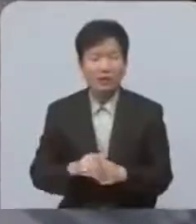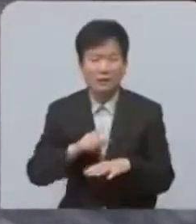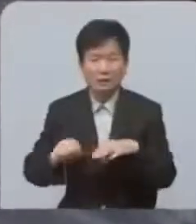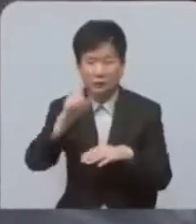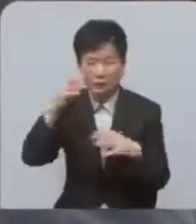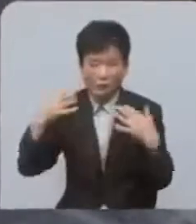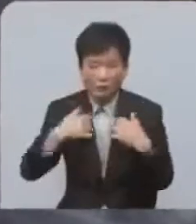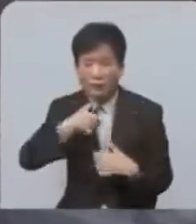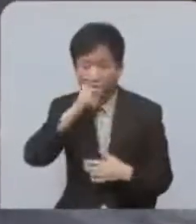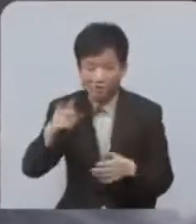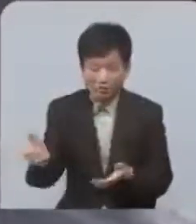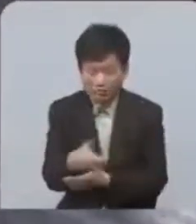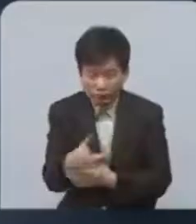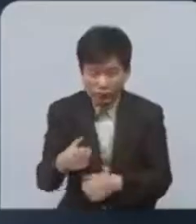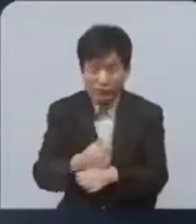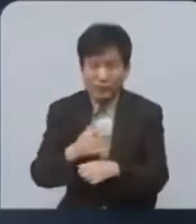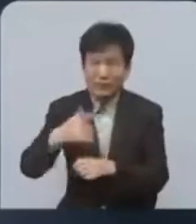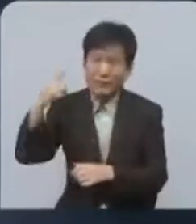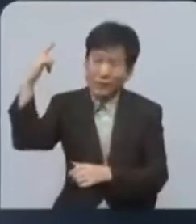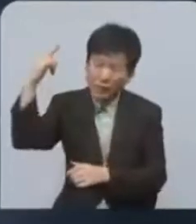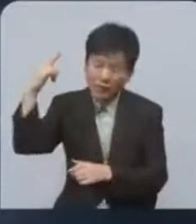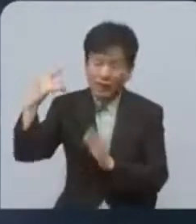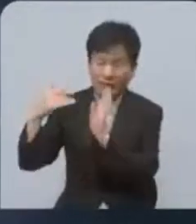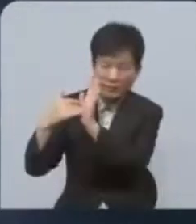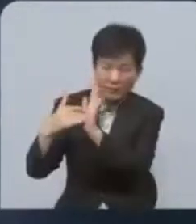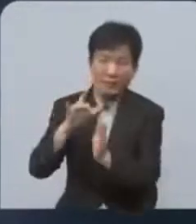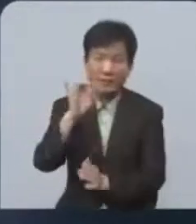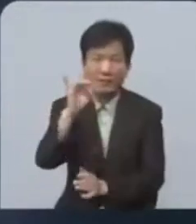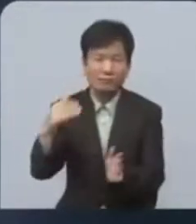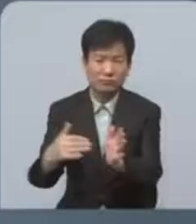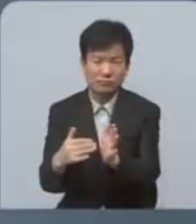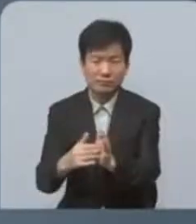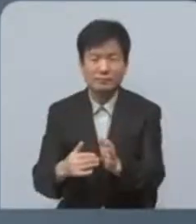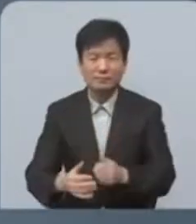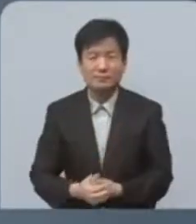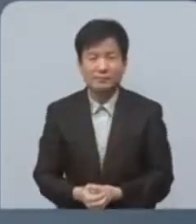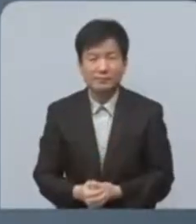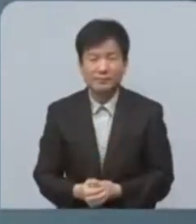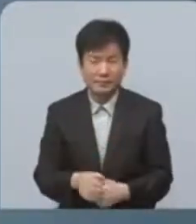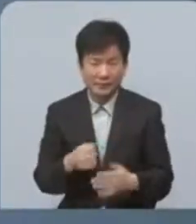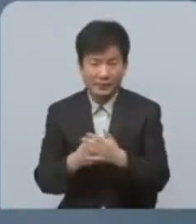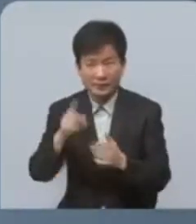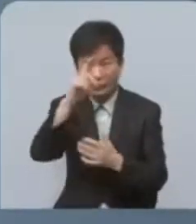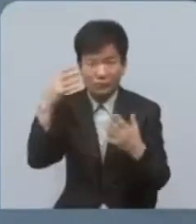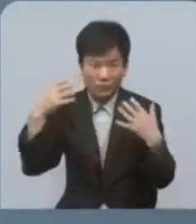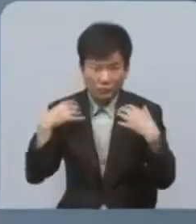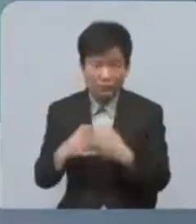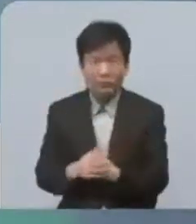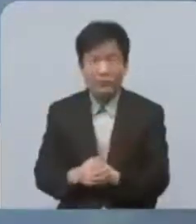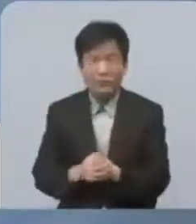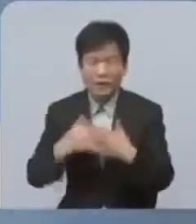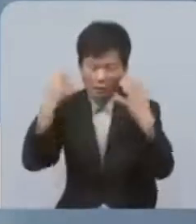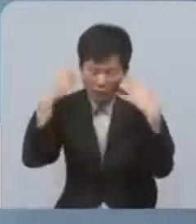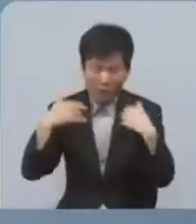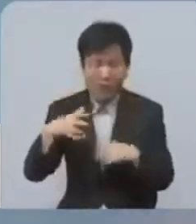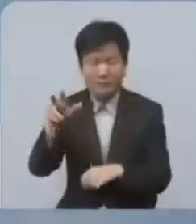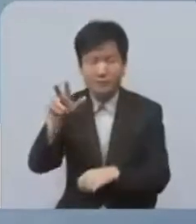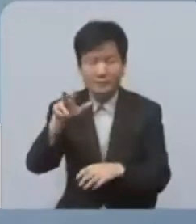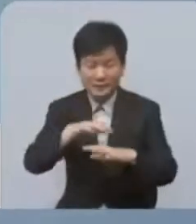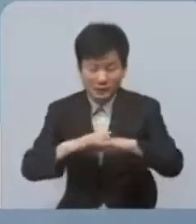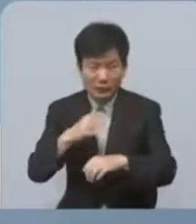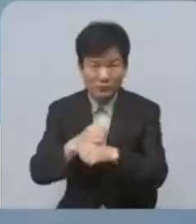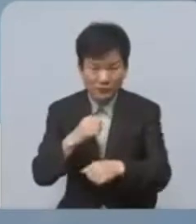물을 뿌리거나 그늘막을 설치하는 임시 대응에 그치고 있습니다. 이 때문에 정부가 이른바 폭염 지도를